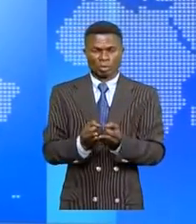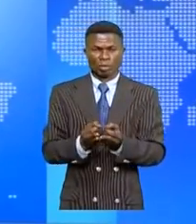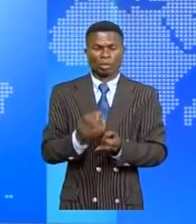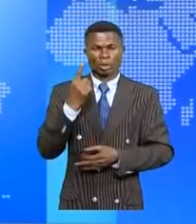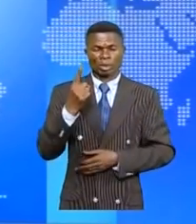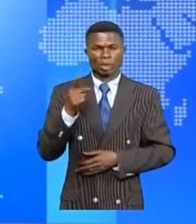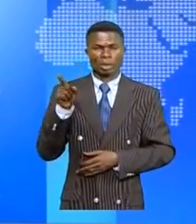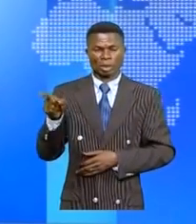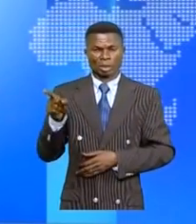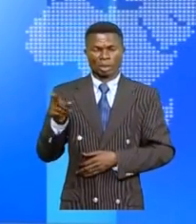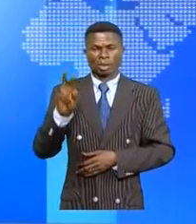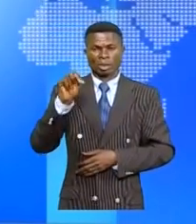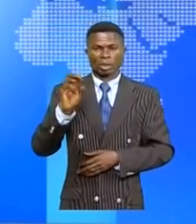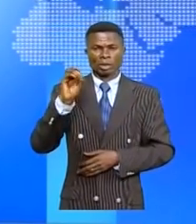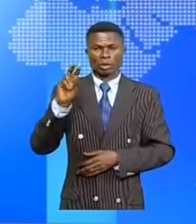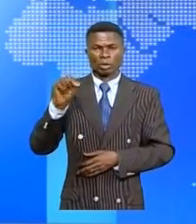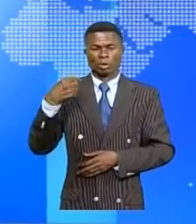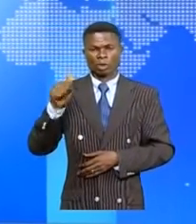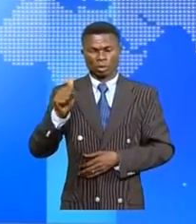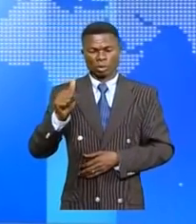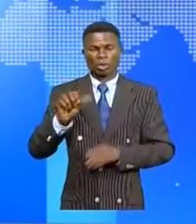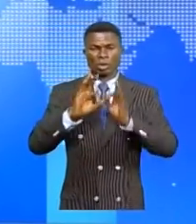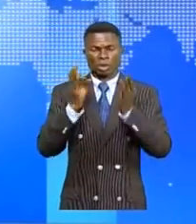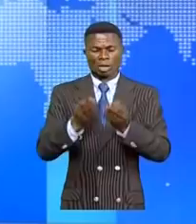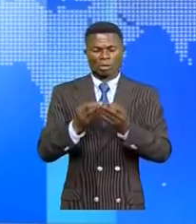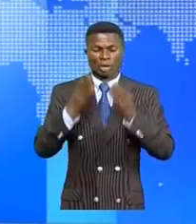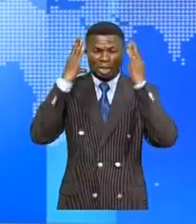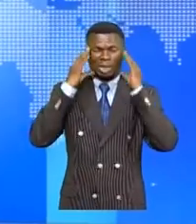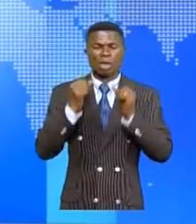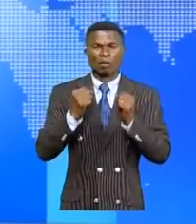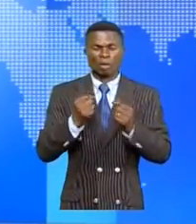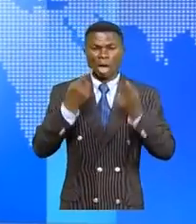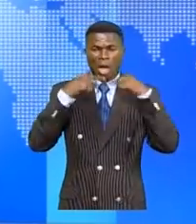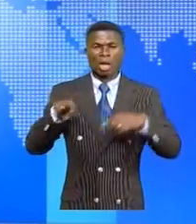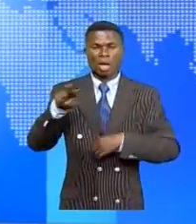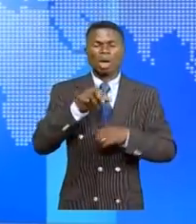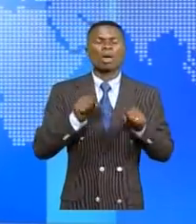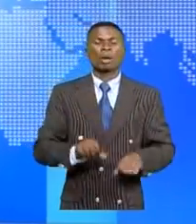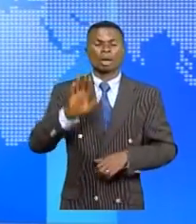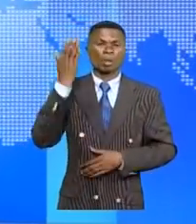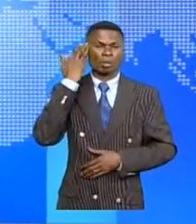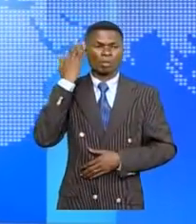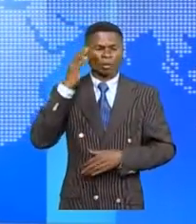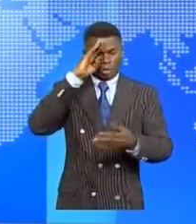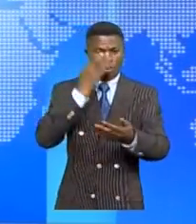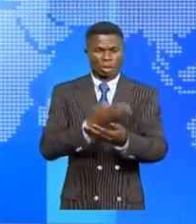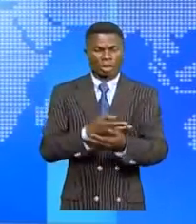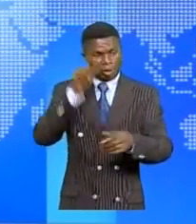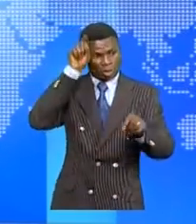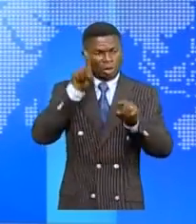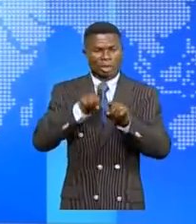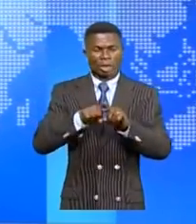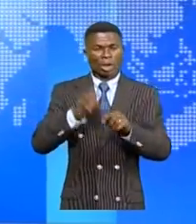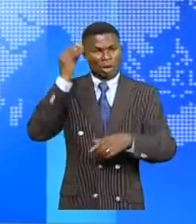Chamololo Nonga et la famille Ewako ont la profonde douleur de vous annoncer le décès de leur père, fils, frère,